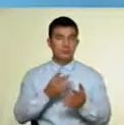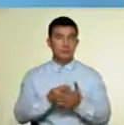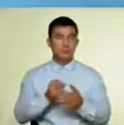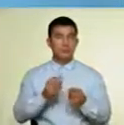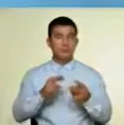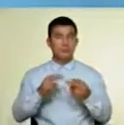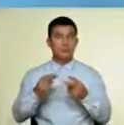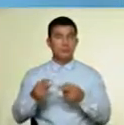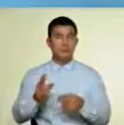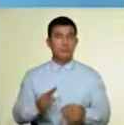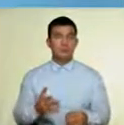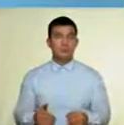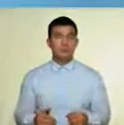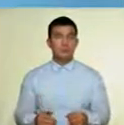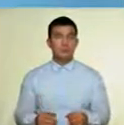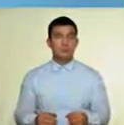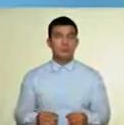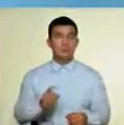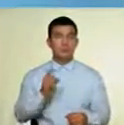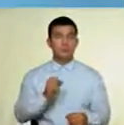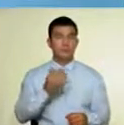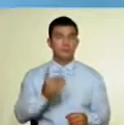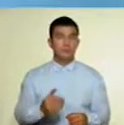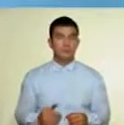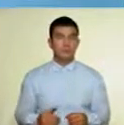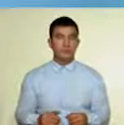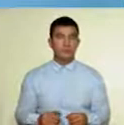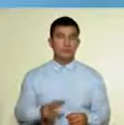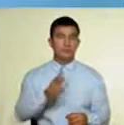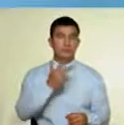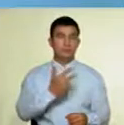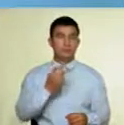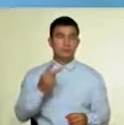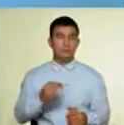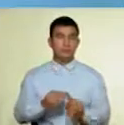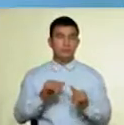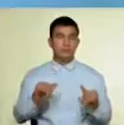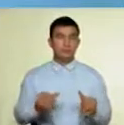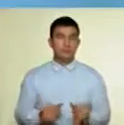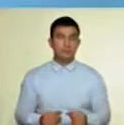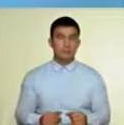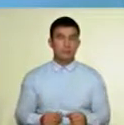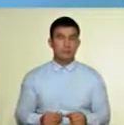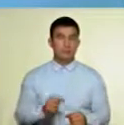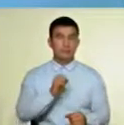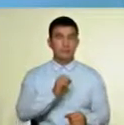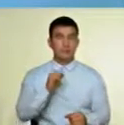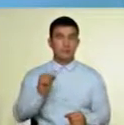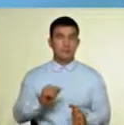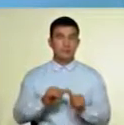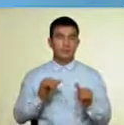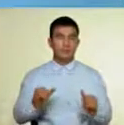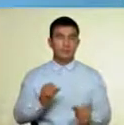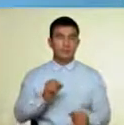qilib keltiramiz? Demak, uning uchun 3 ni 2 ga ko'paytiramiz. 6 A'nı A'ge köpeytiramız.